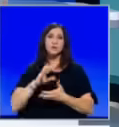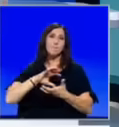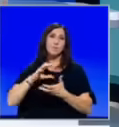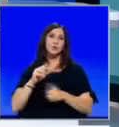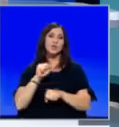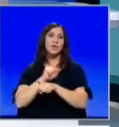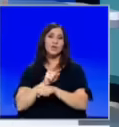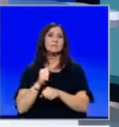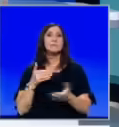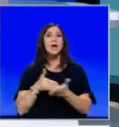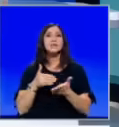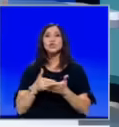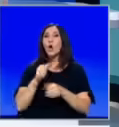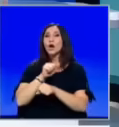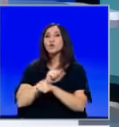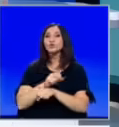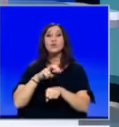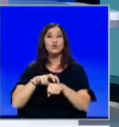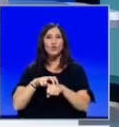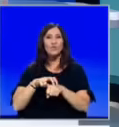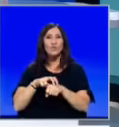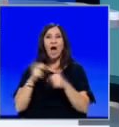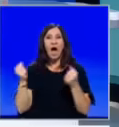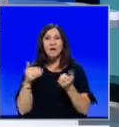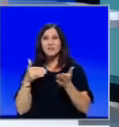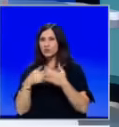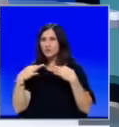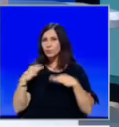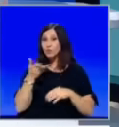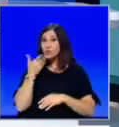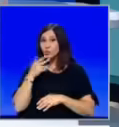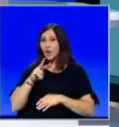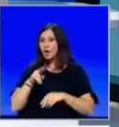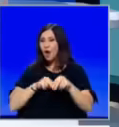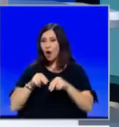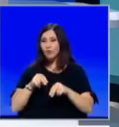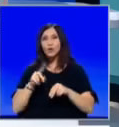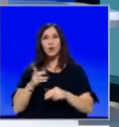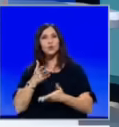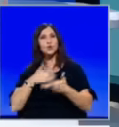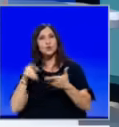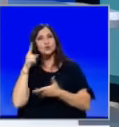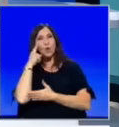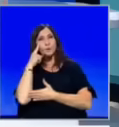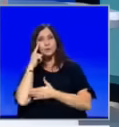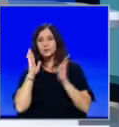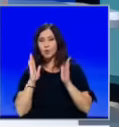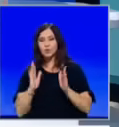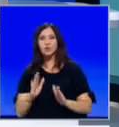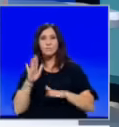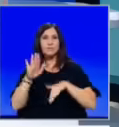политически арест. Защо е арестуван Дуров? Акт срещу свободата на словото или ход, който е част от опитите да се